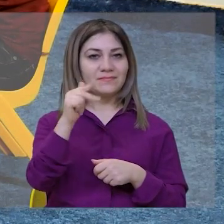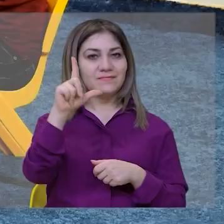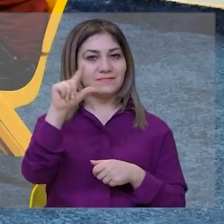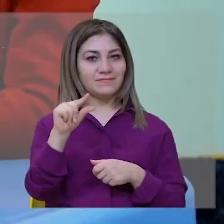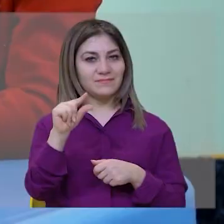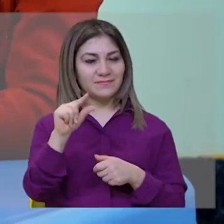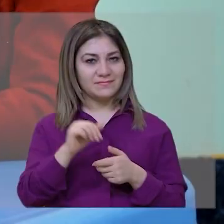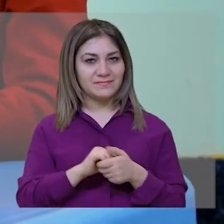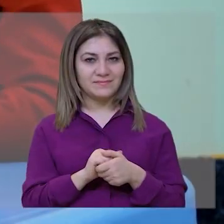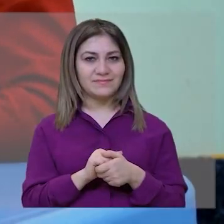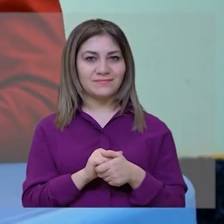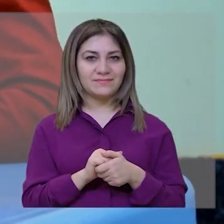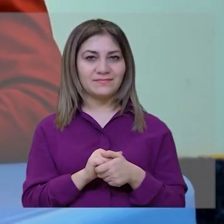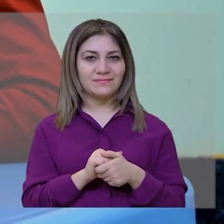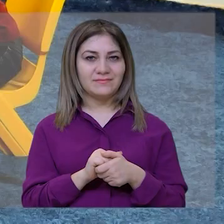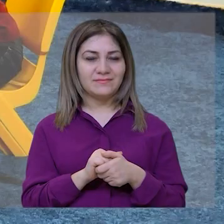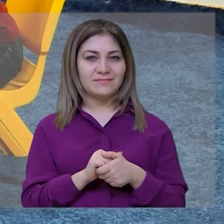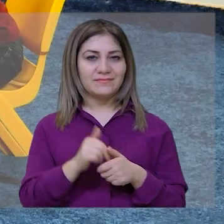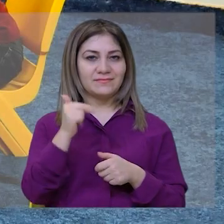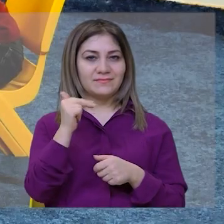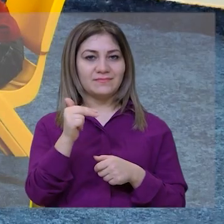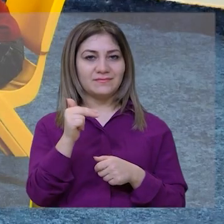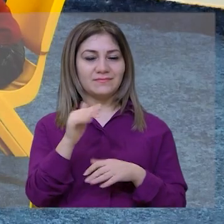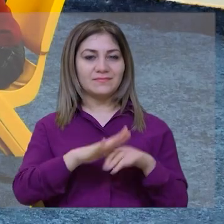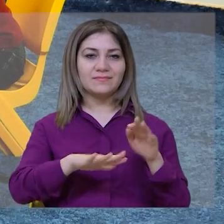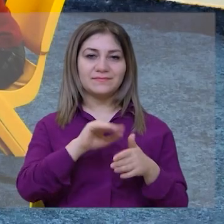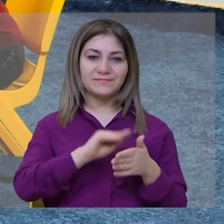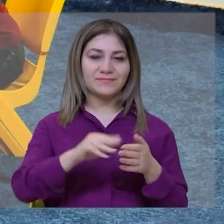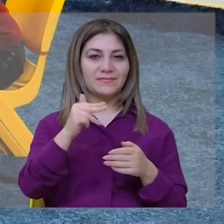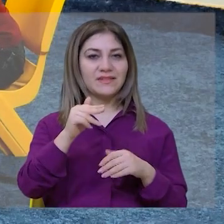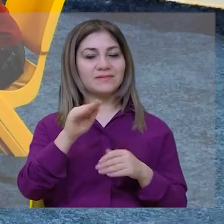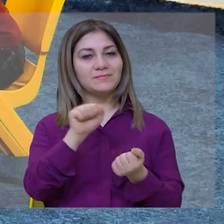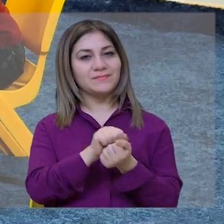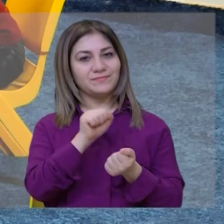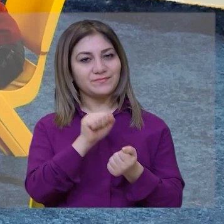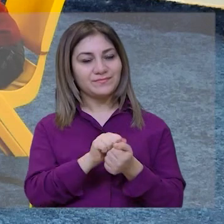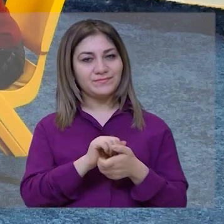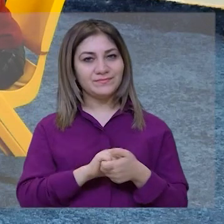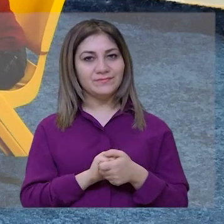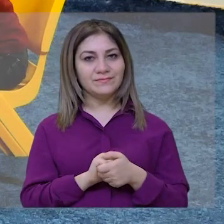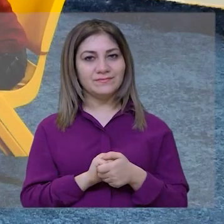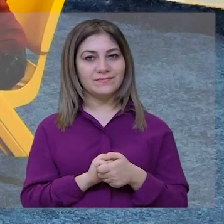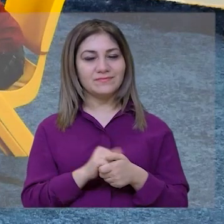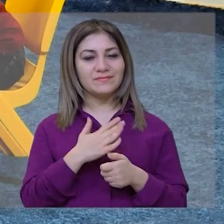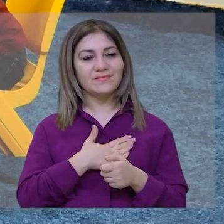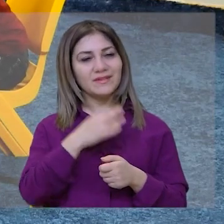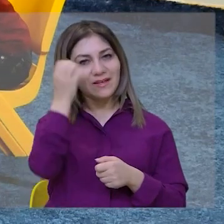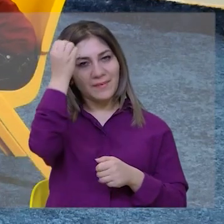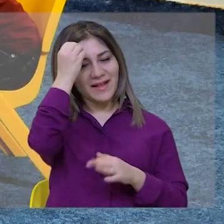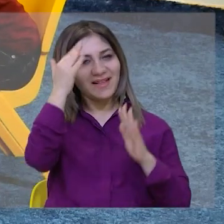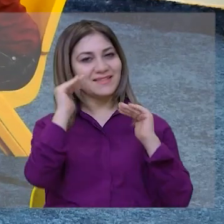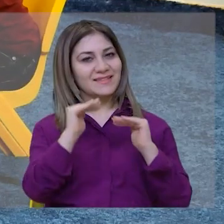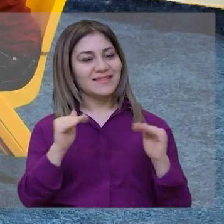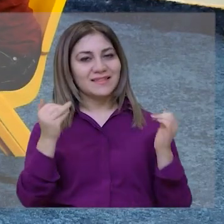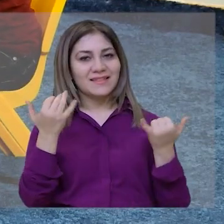փ-մեծատար, փ-փոքրատար, փ-ձեռագիր, փ-տպագիր։ Իմ խելացի երեխաներ,